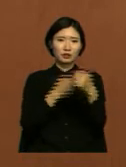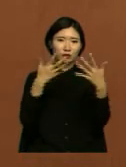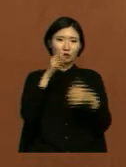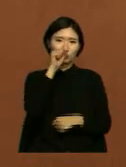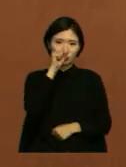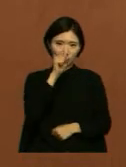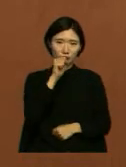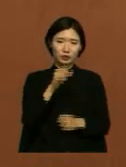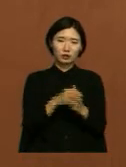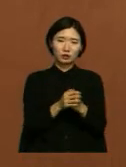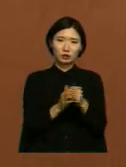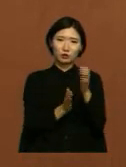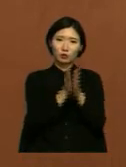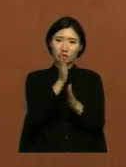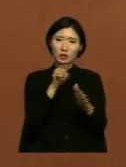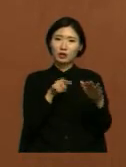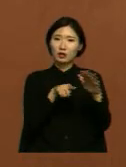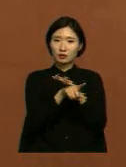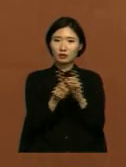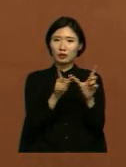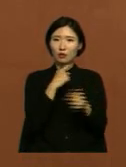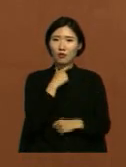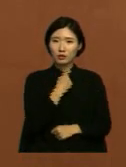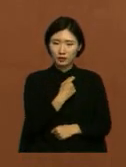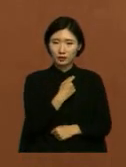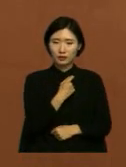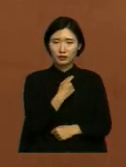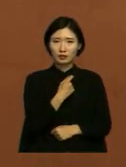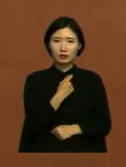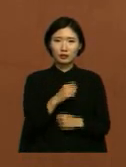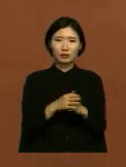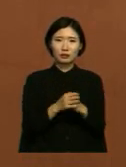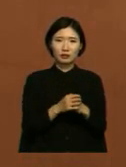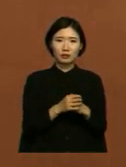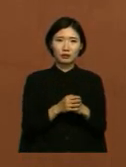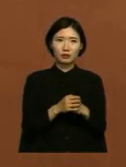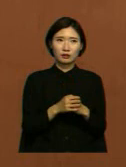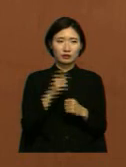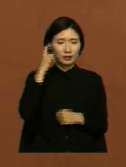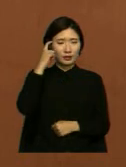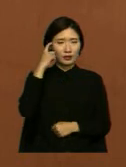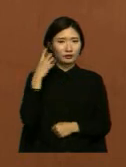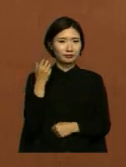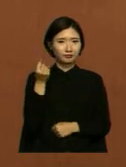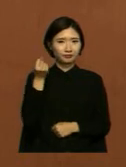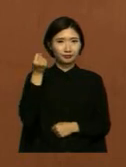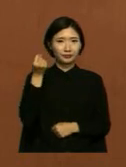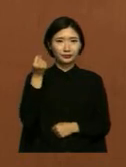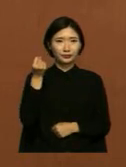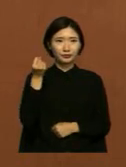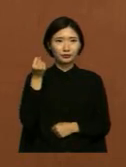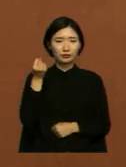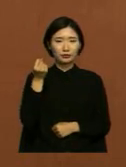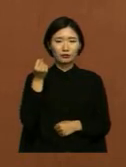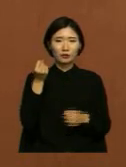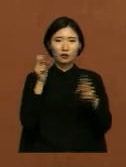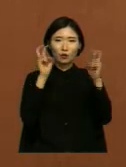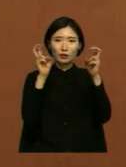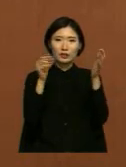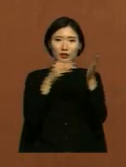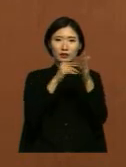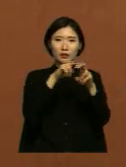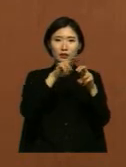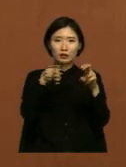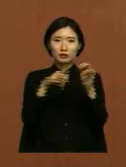좋은 그 도시에 가서 지금 살고 싶다 라는 그런 생각에 아마 은퇴자들이 많이